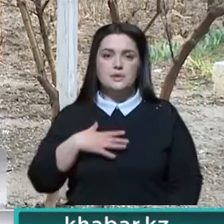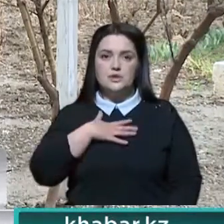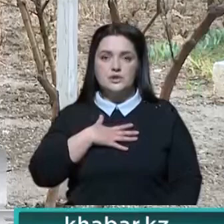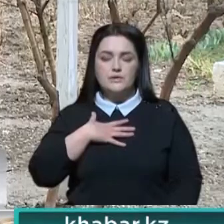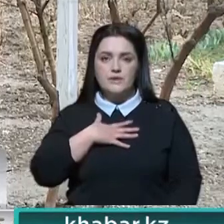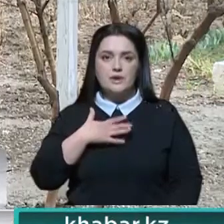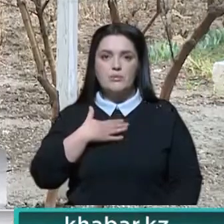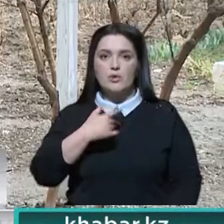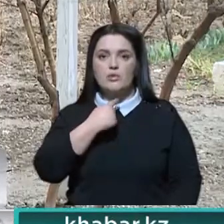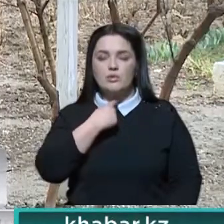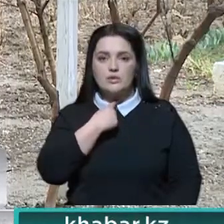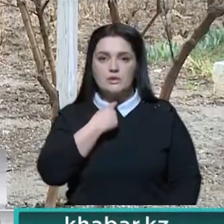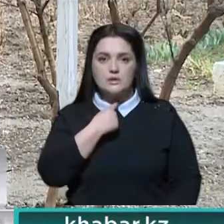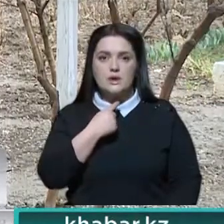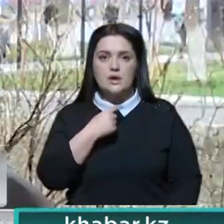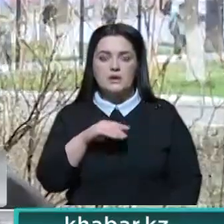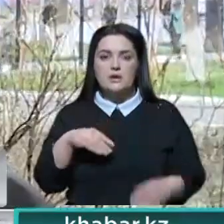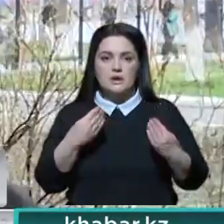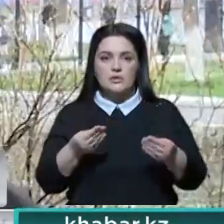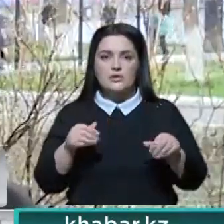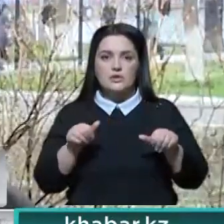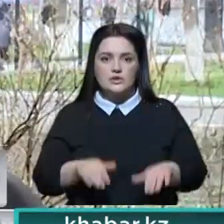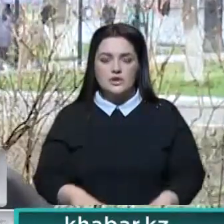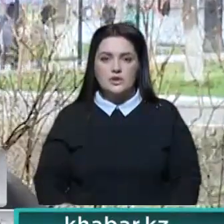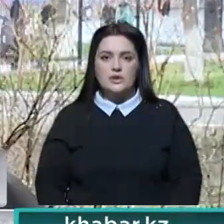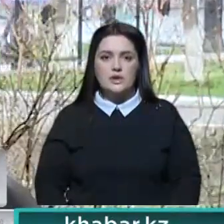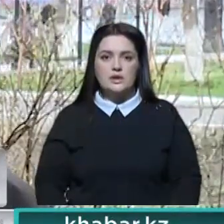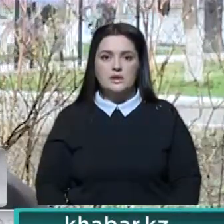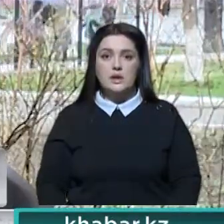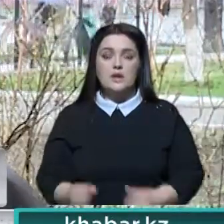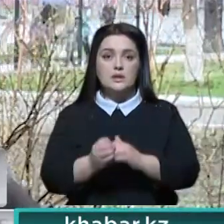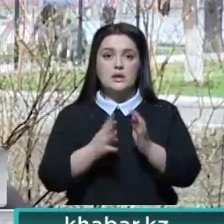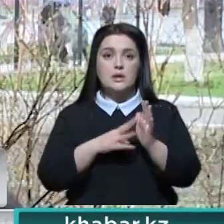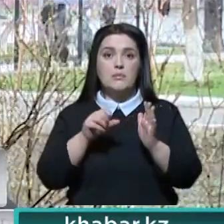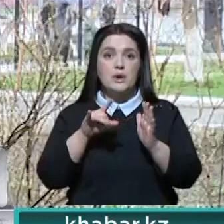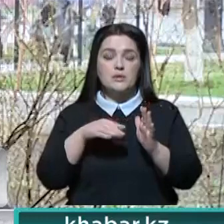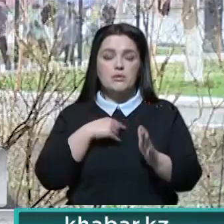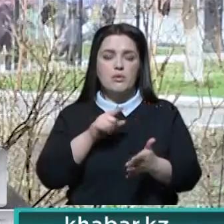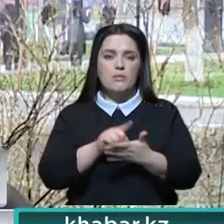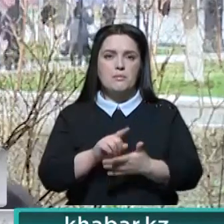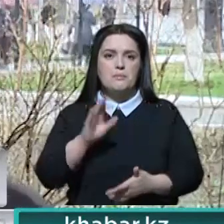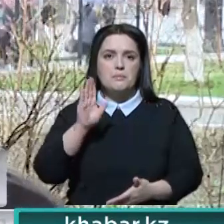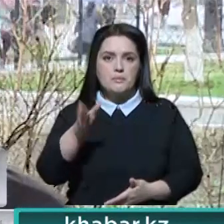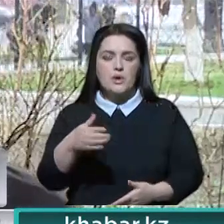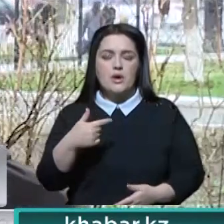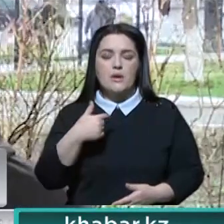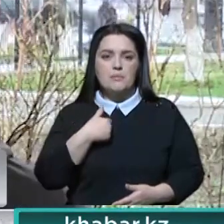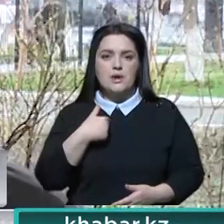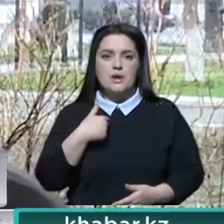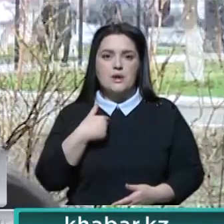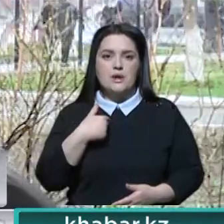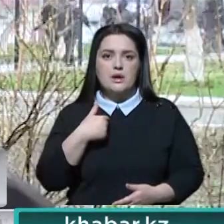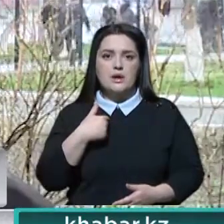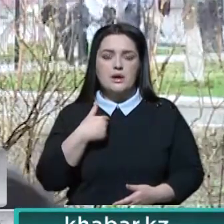Мой голос какое-то решение дает. Да, на выборы 19 марта я обязательно пойду. Это моя гражданская позиция, потому